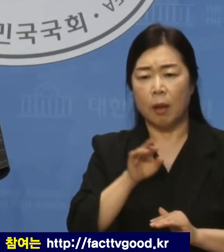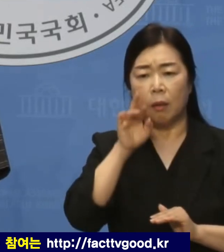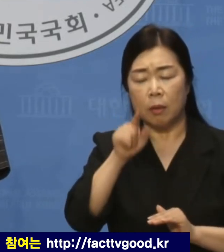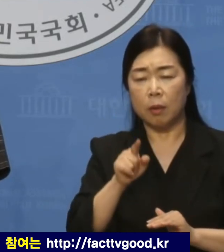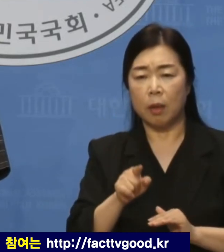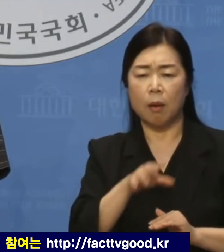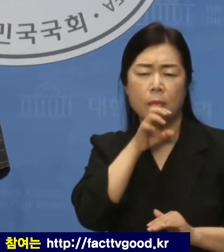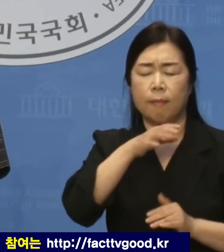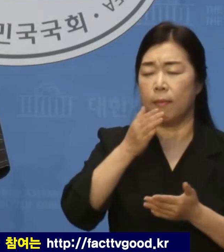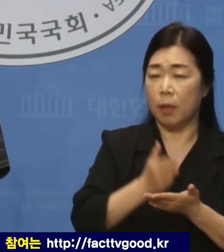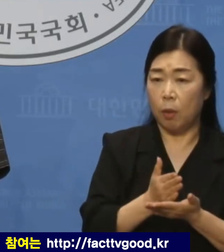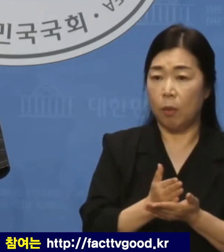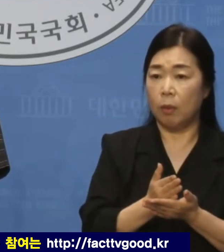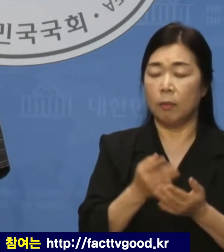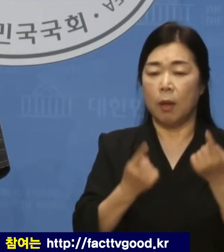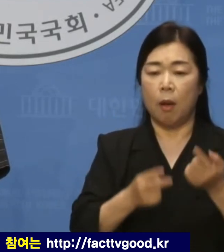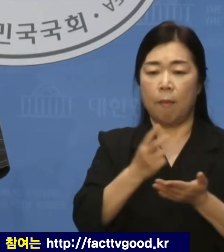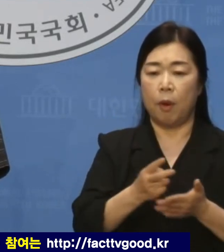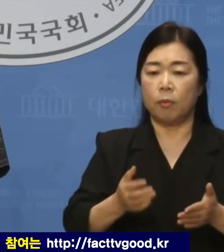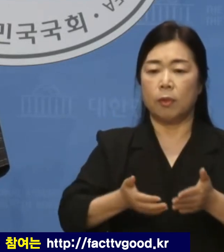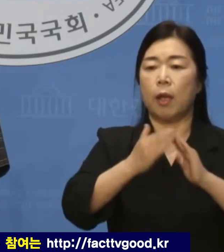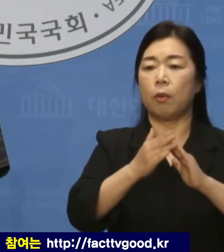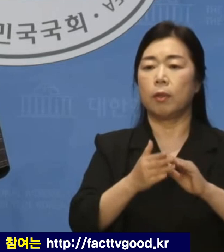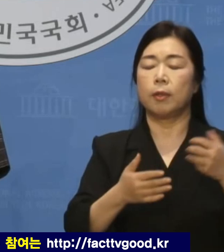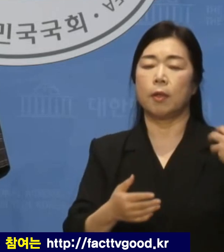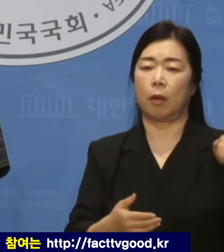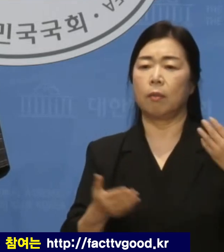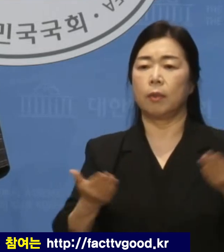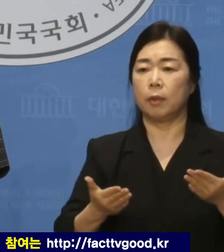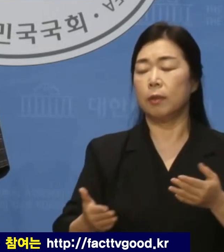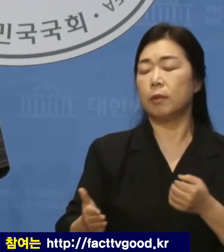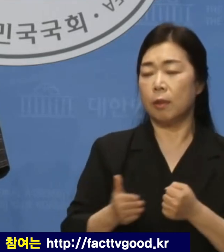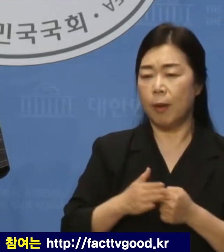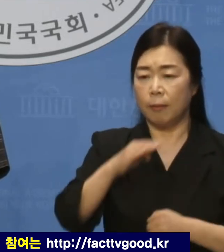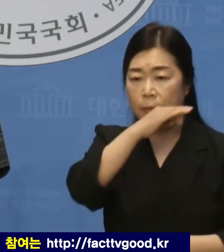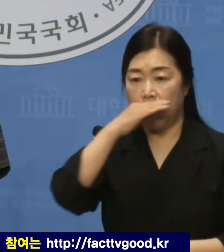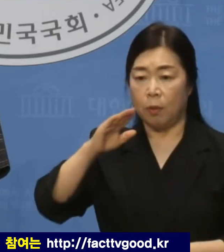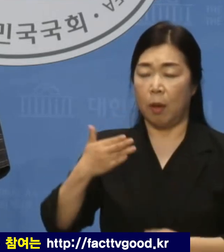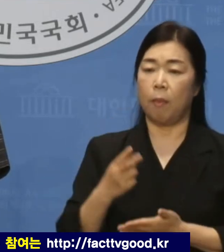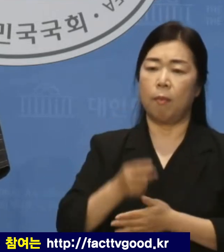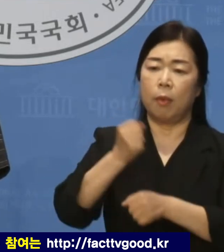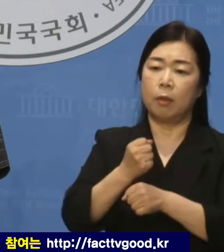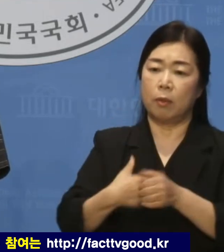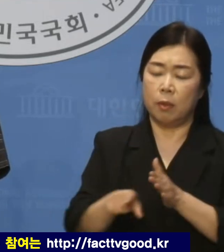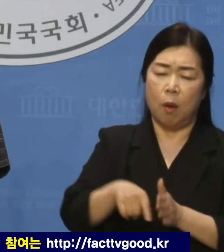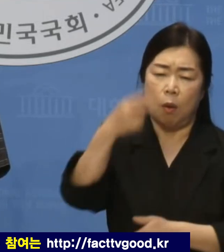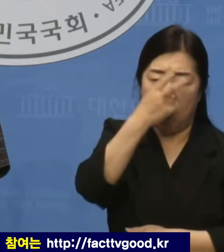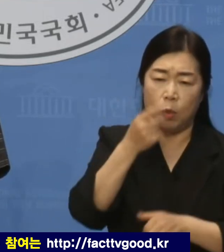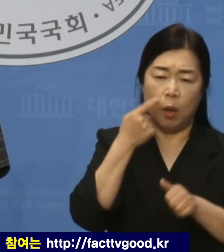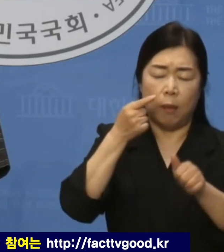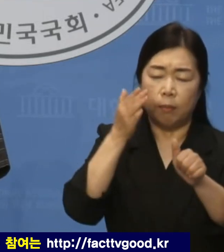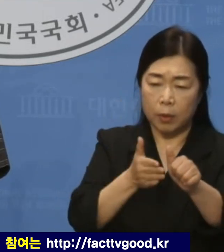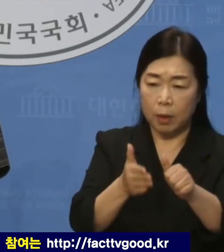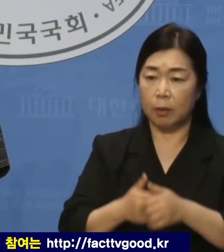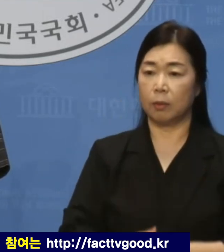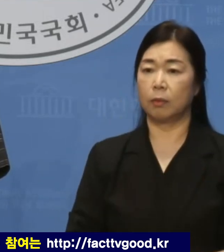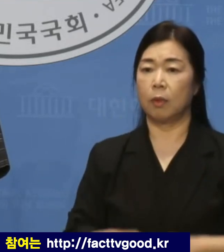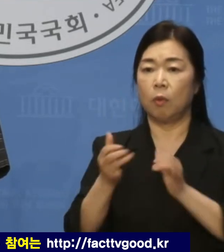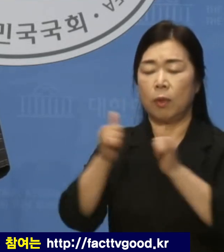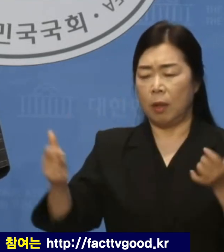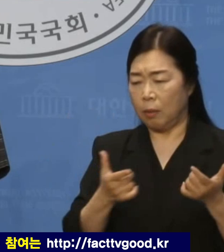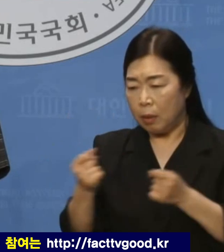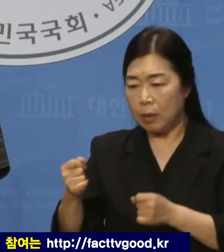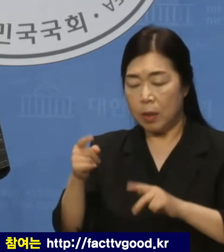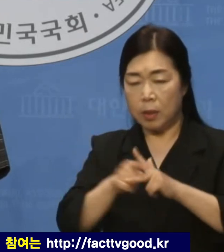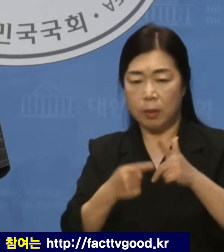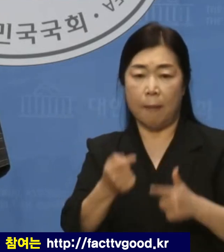저렇다 품평하지 마시고 입법기관으로서 제대로 된 법을 만들기 위해 검토를 해 주시고 국민 모두가 이해할 수